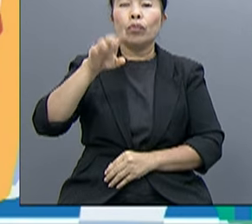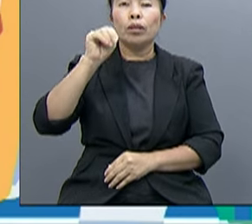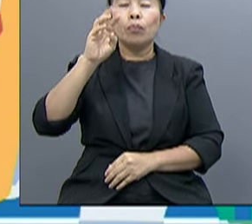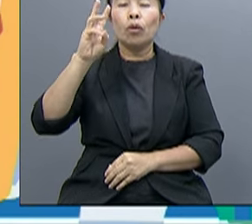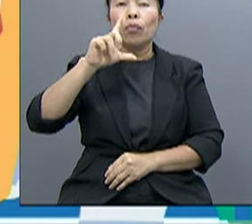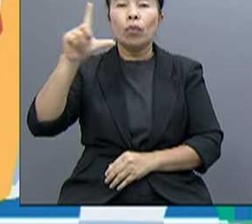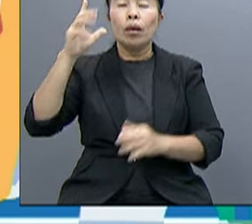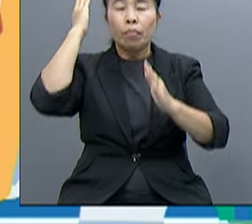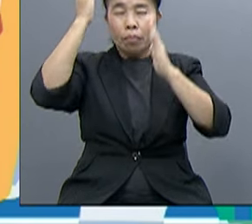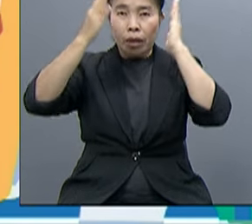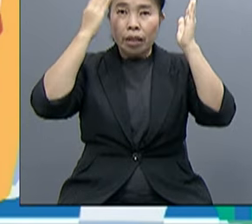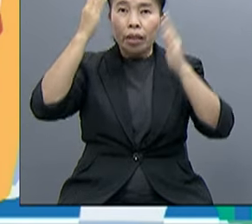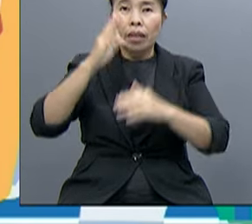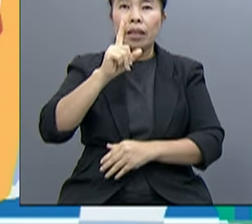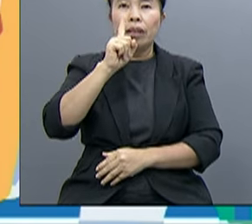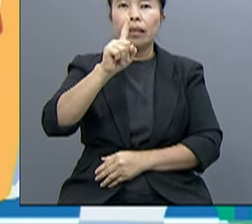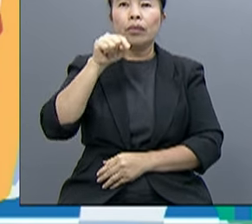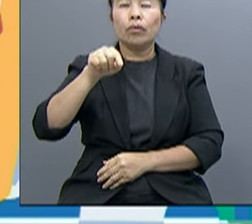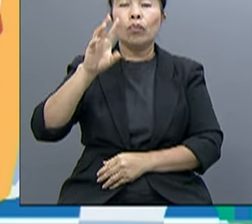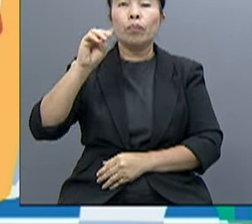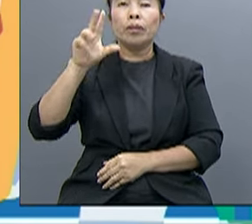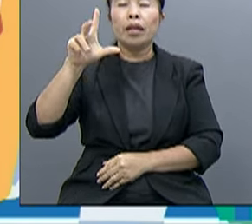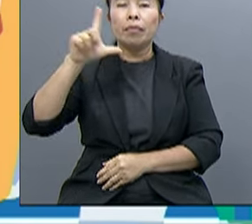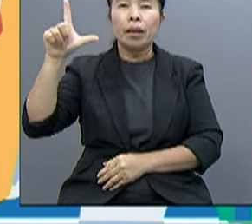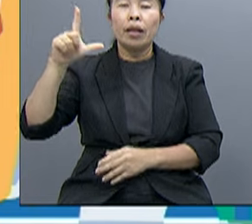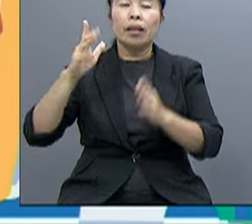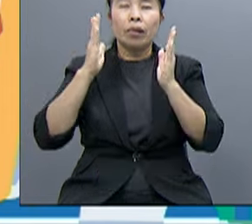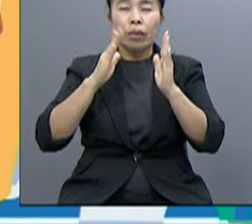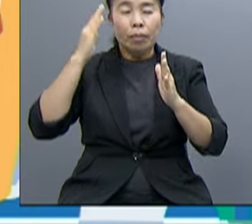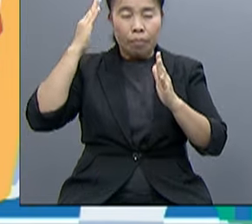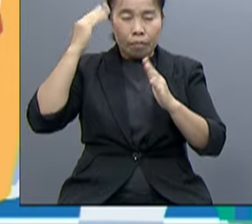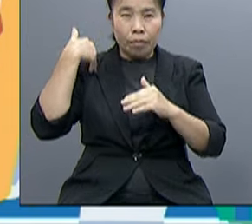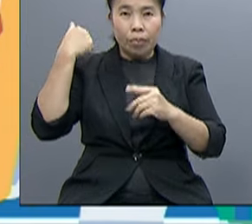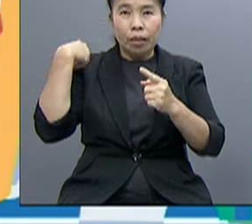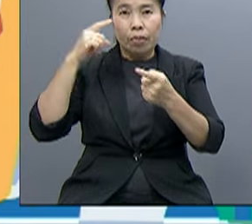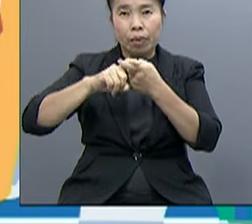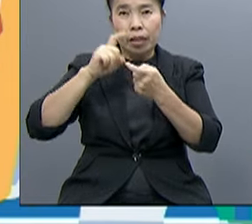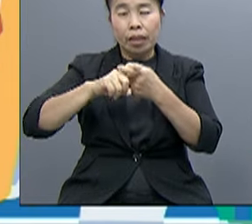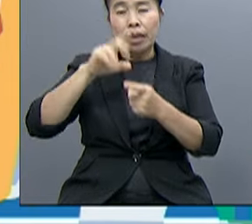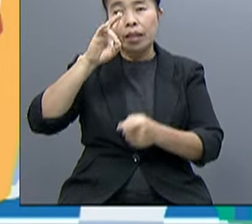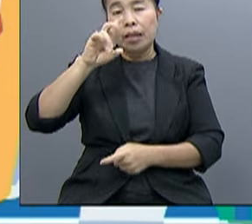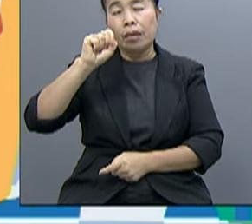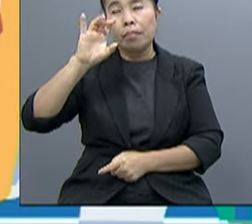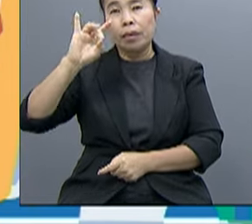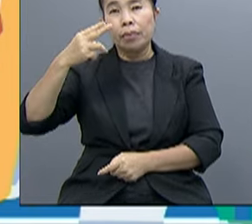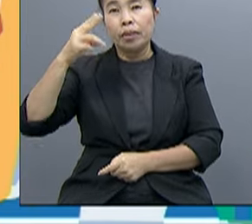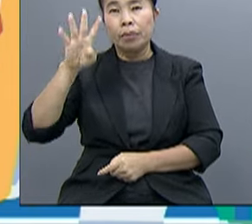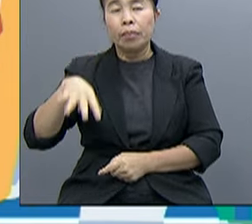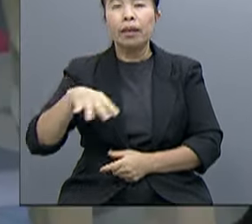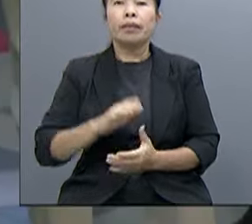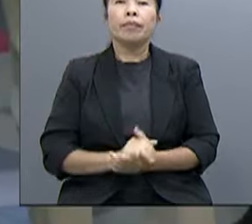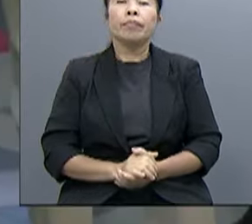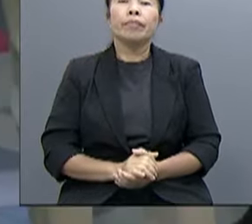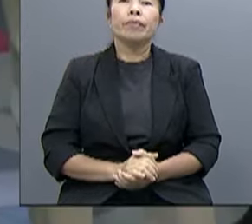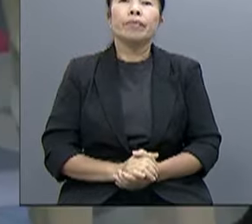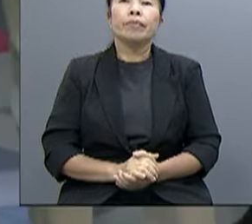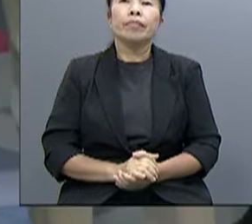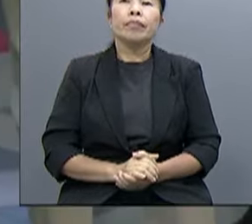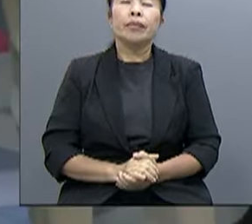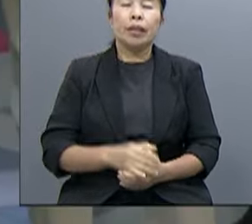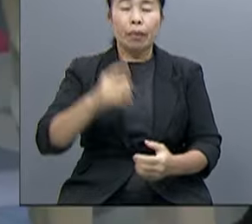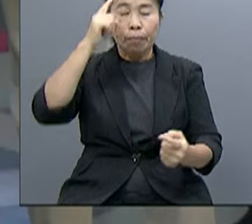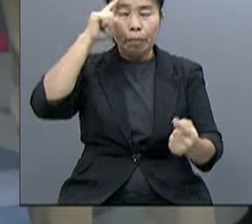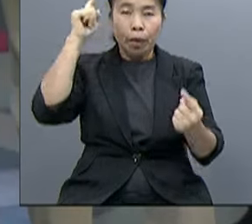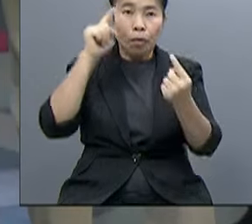าเลเซีย1,630,000 คนและรัสเซียค่ะ784,000 คน ค่ะสำหรับเป้าหมายราย